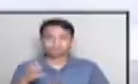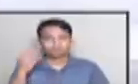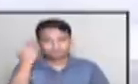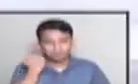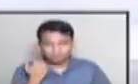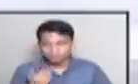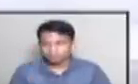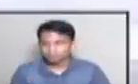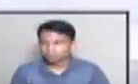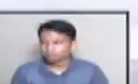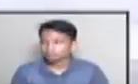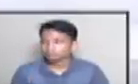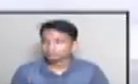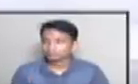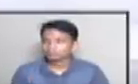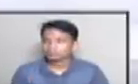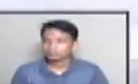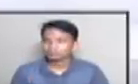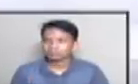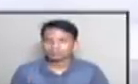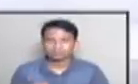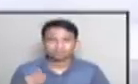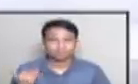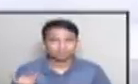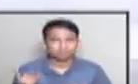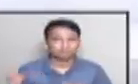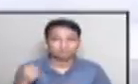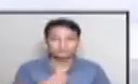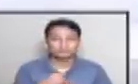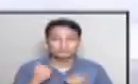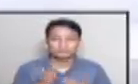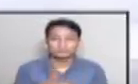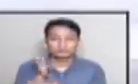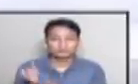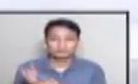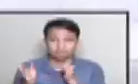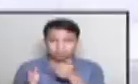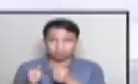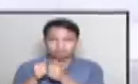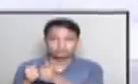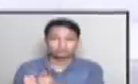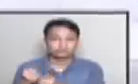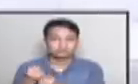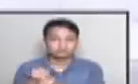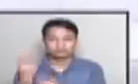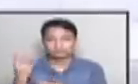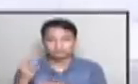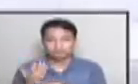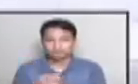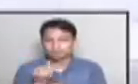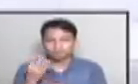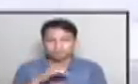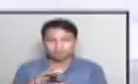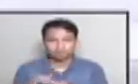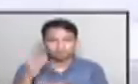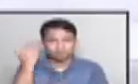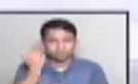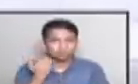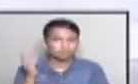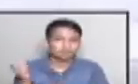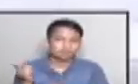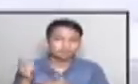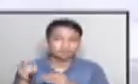din 12 pesos. So, ganito gagawin natin. Pagpunta natin bukas, ikwenta nyo na po, sir, kung magkano yung mga short nila sa